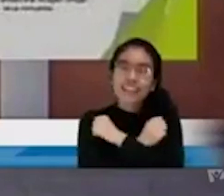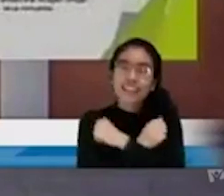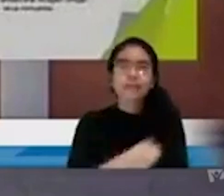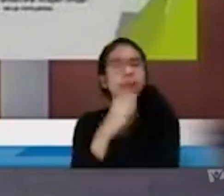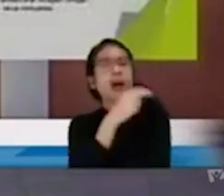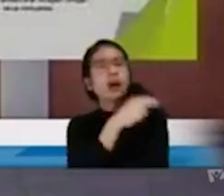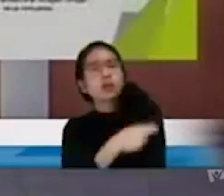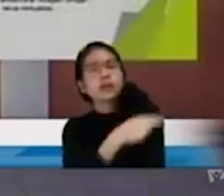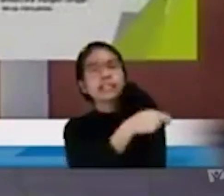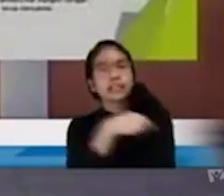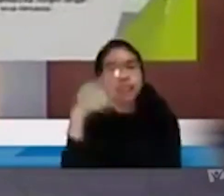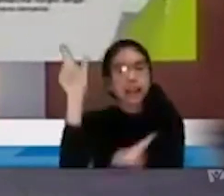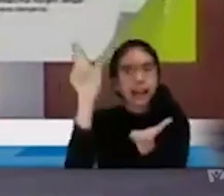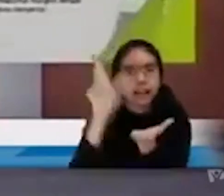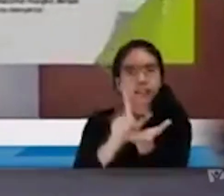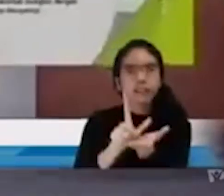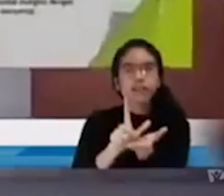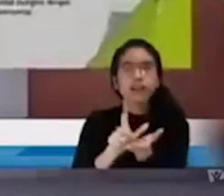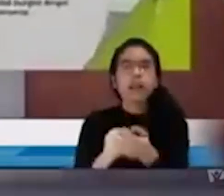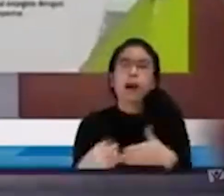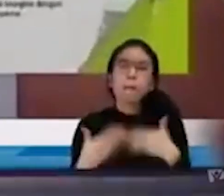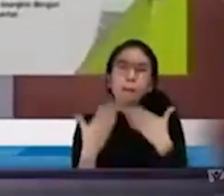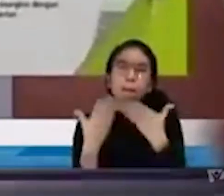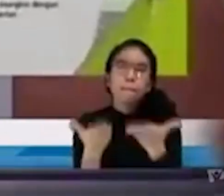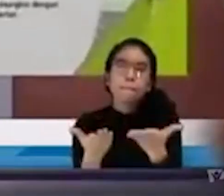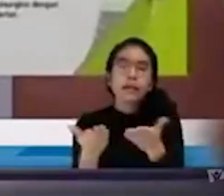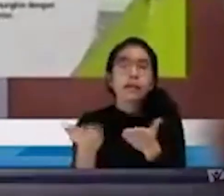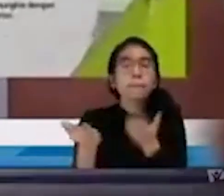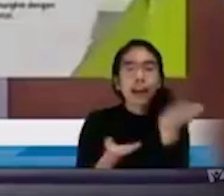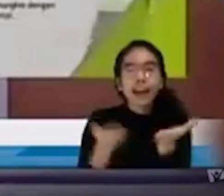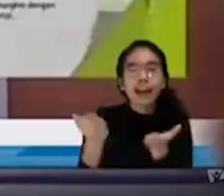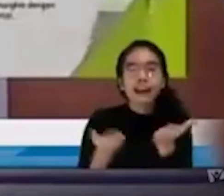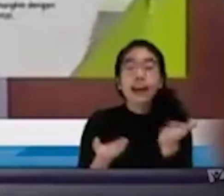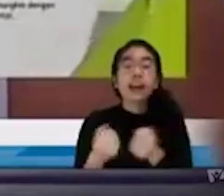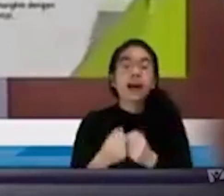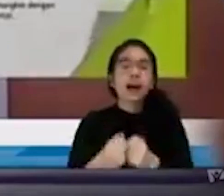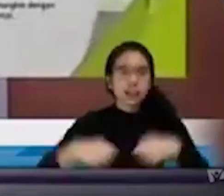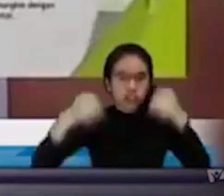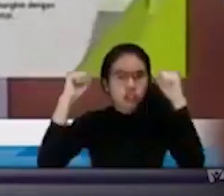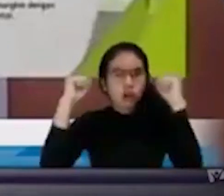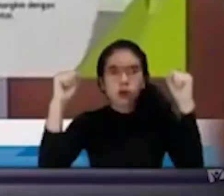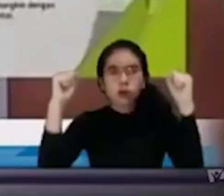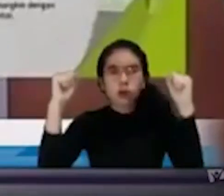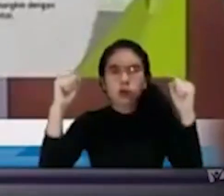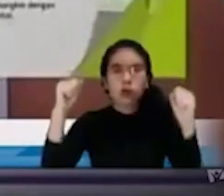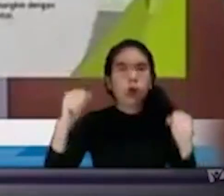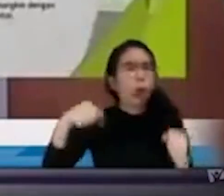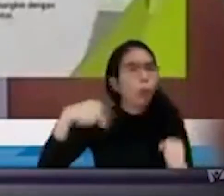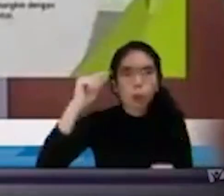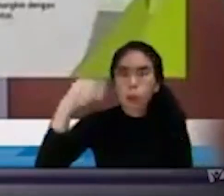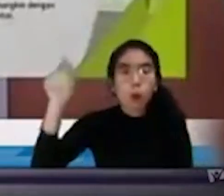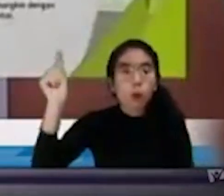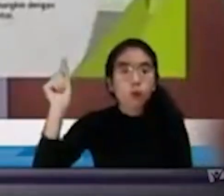yang berkualitas dan aman. Sumber daya manusianya berkualitas